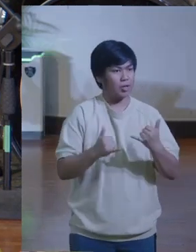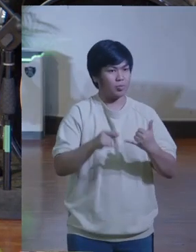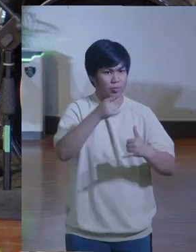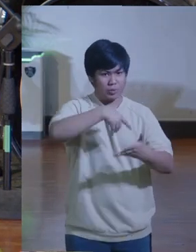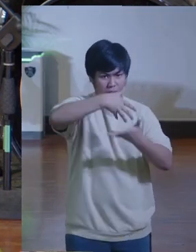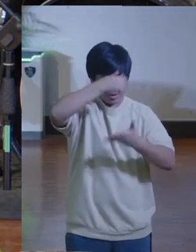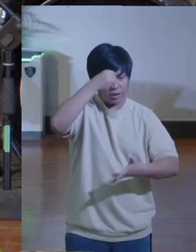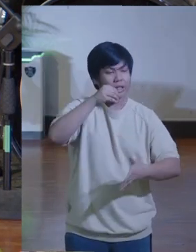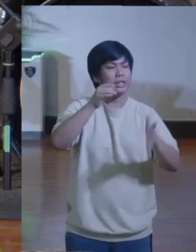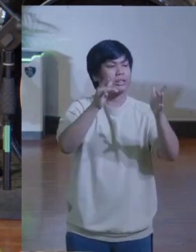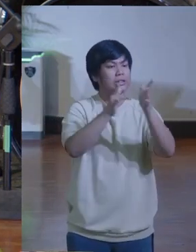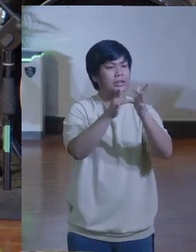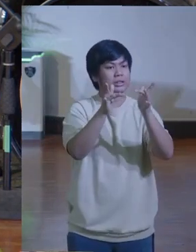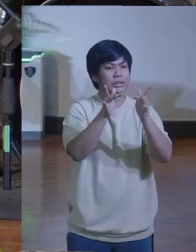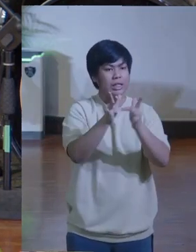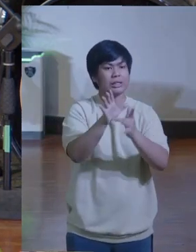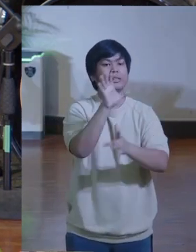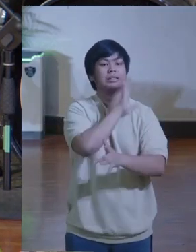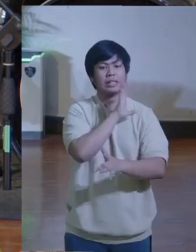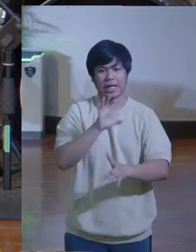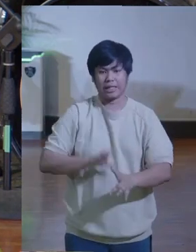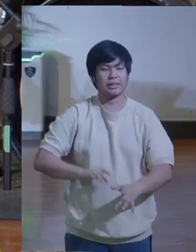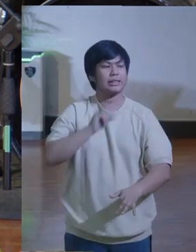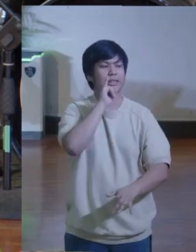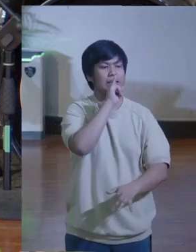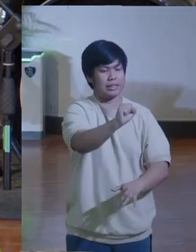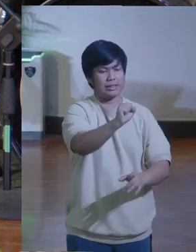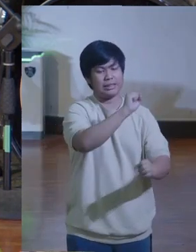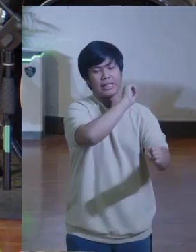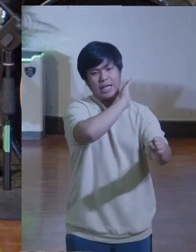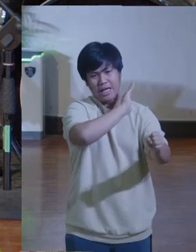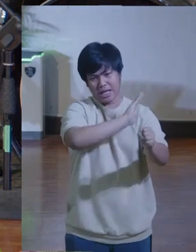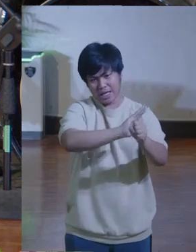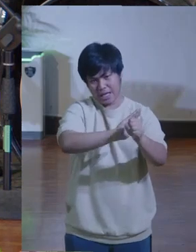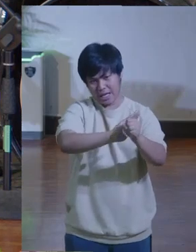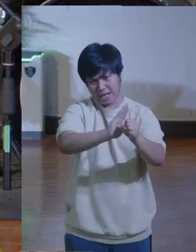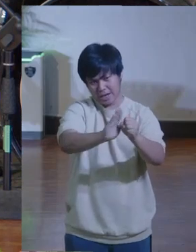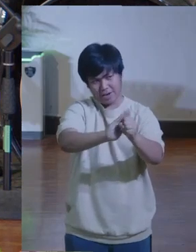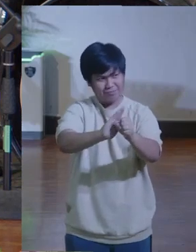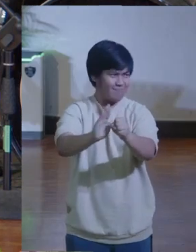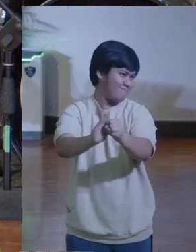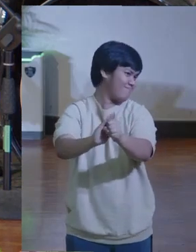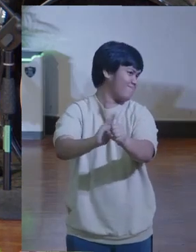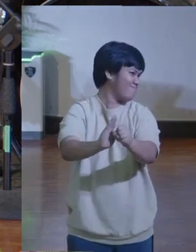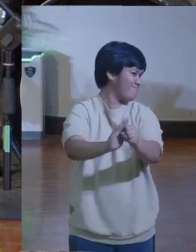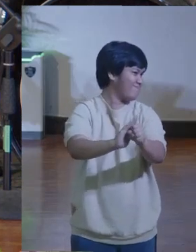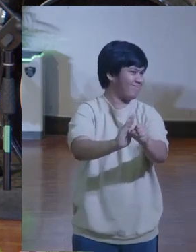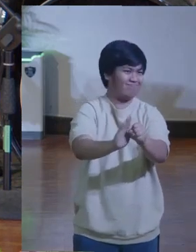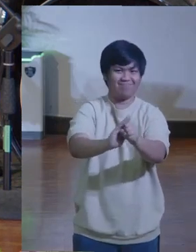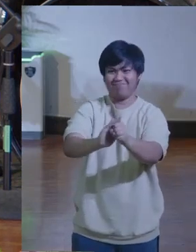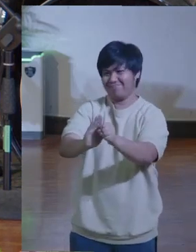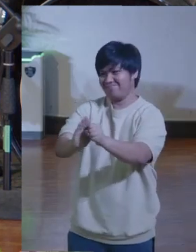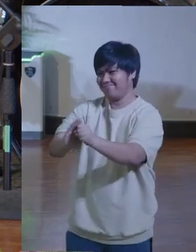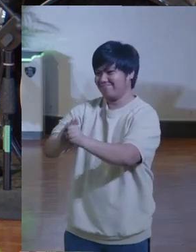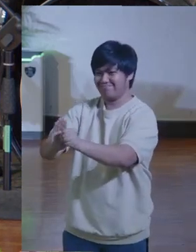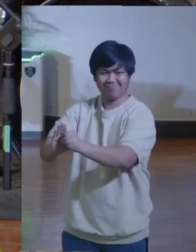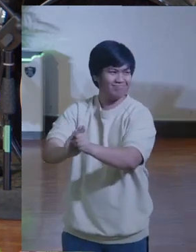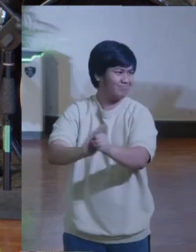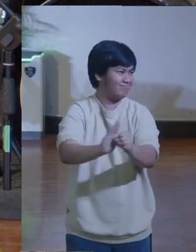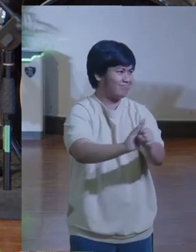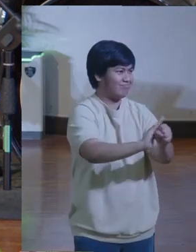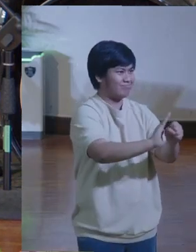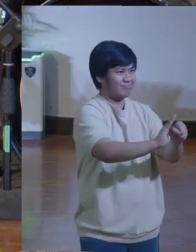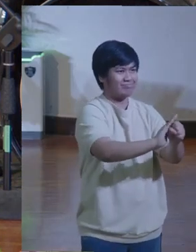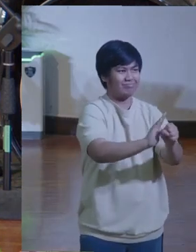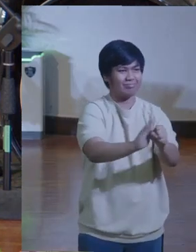kundi si Kristo ay sapat. Si Kristo ay sapat. Ang kanyang ginawa ay sapat na. Sapat